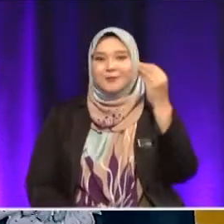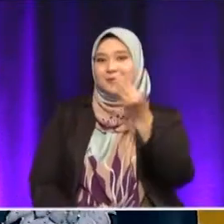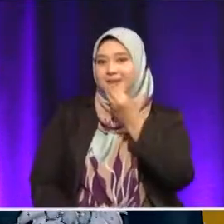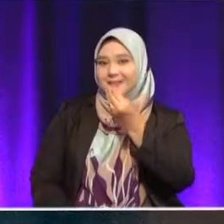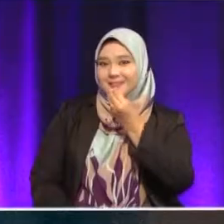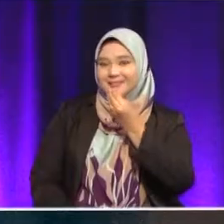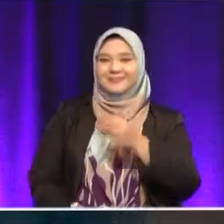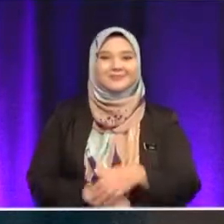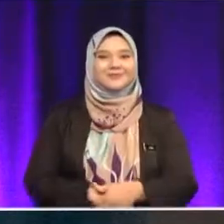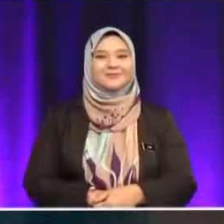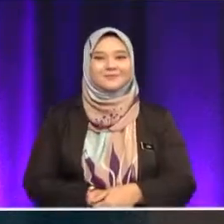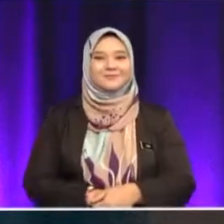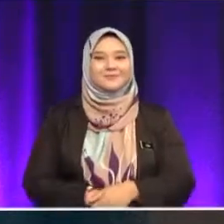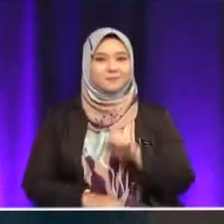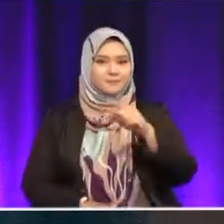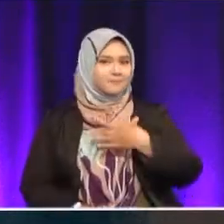walaupun